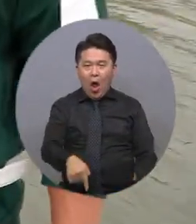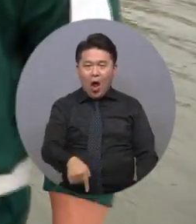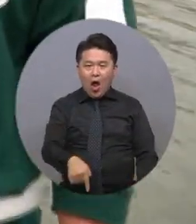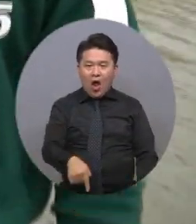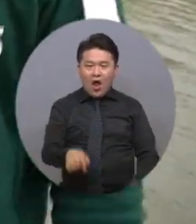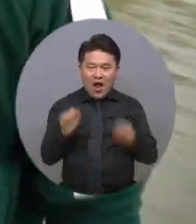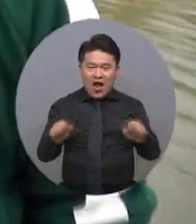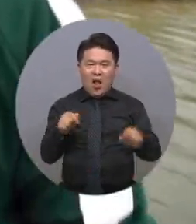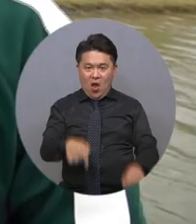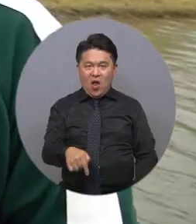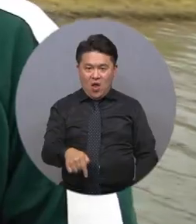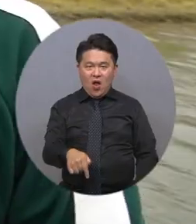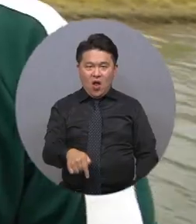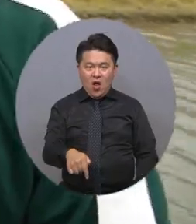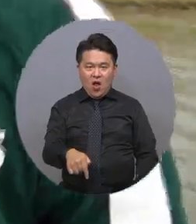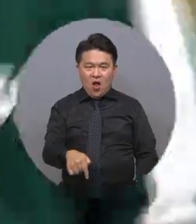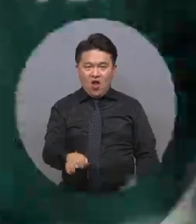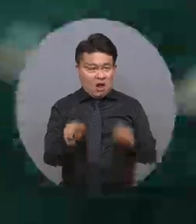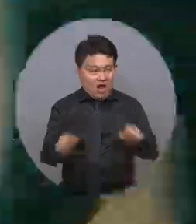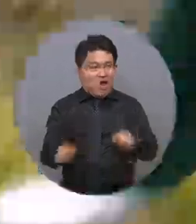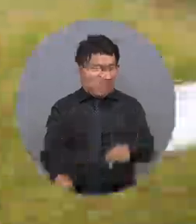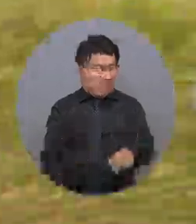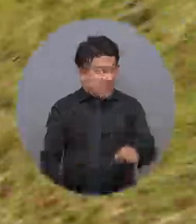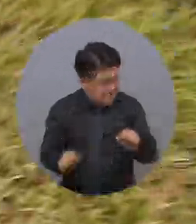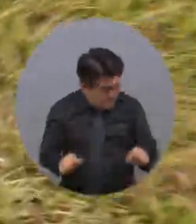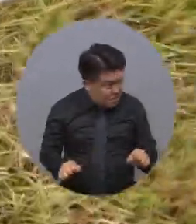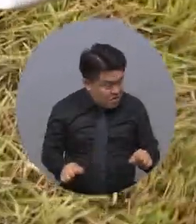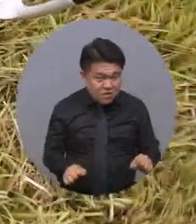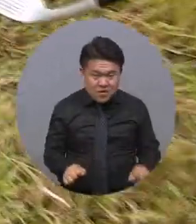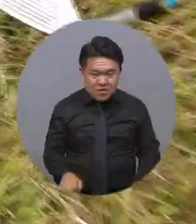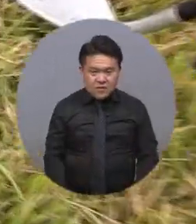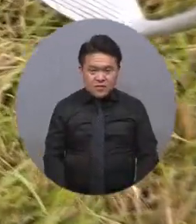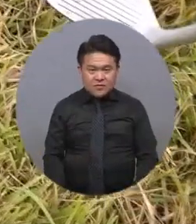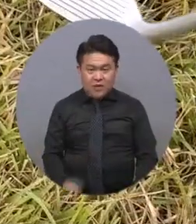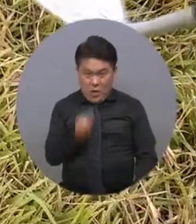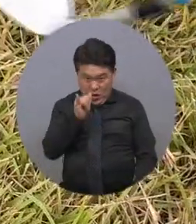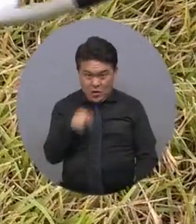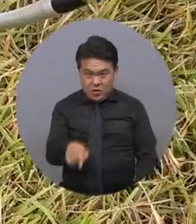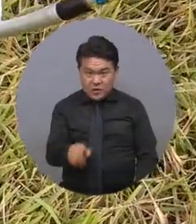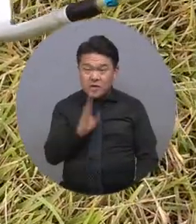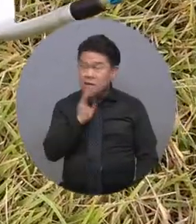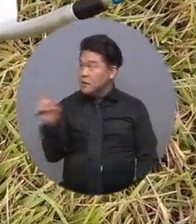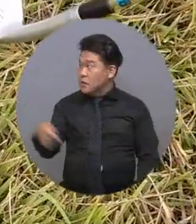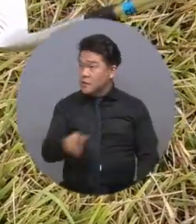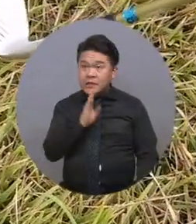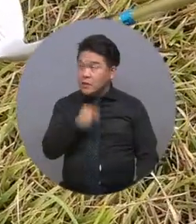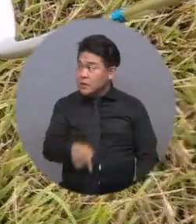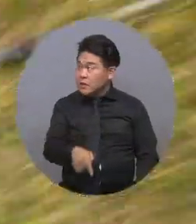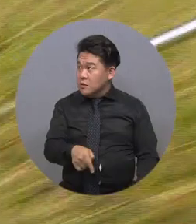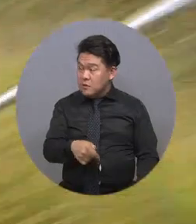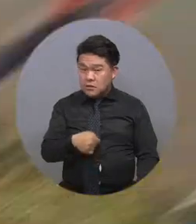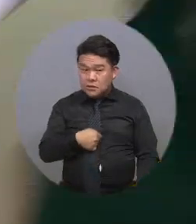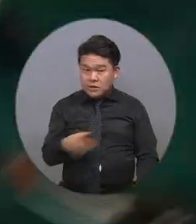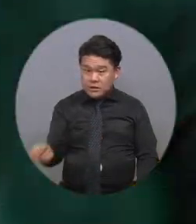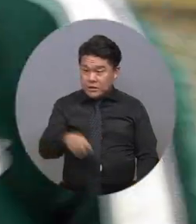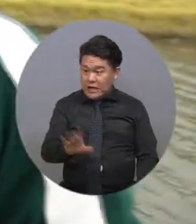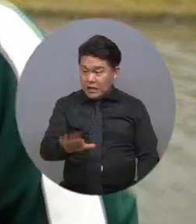어? 살았다고! 살았다고? 어! 진짜로 맞죠? 개끄란 거